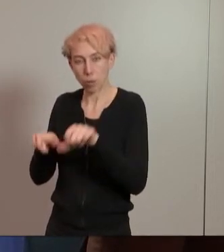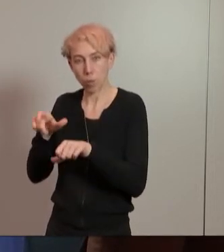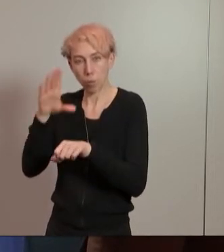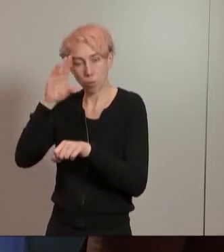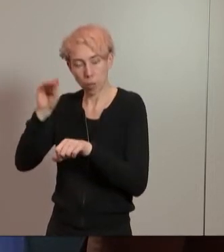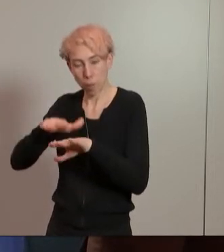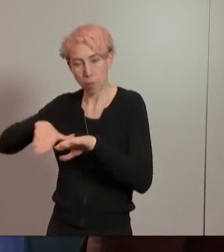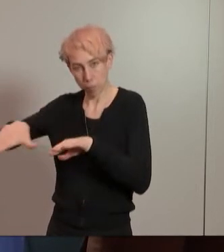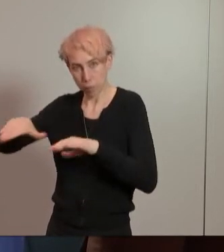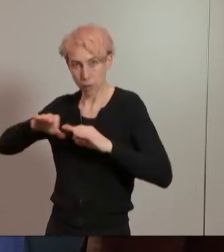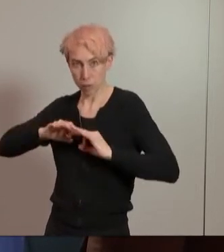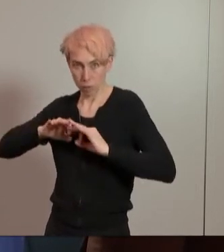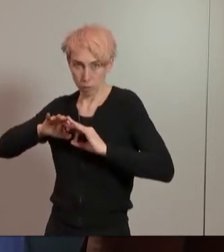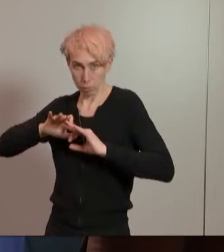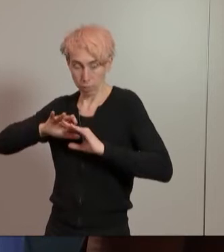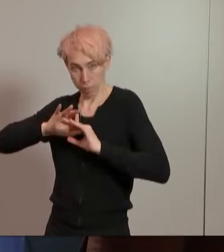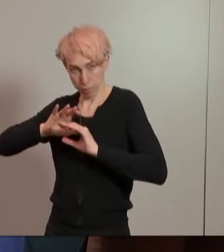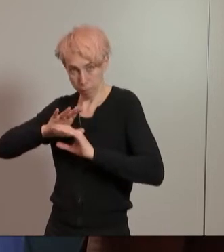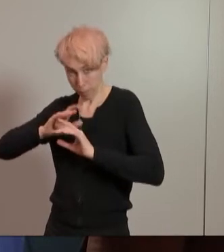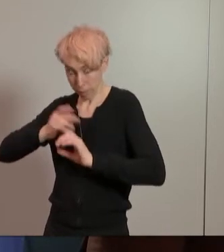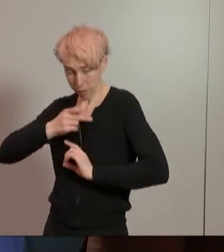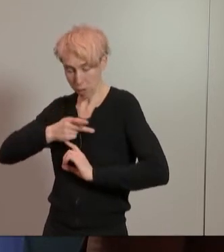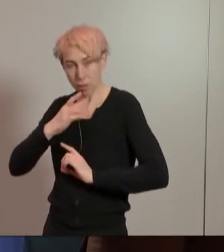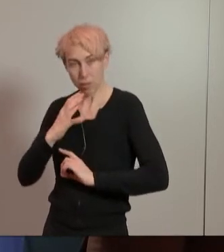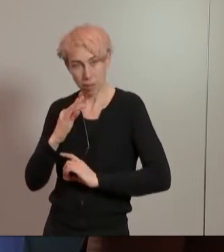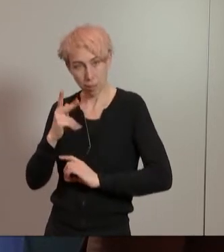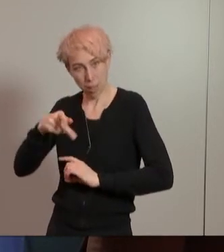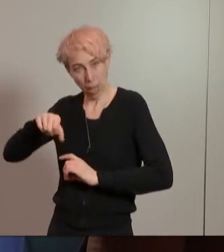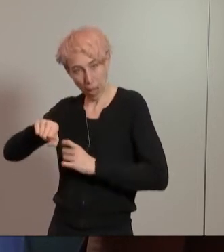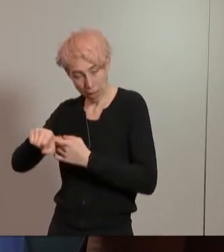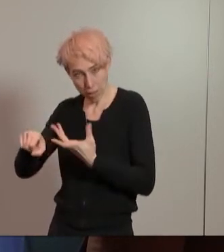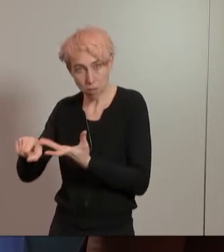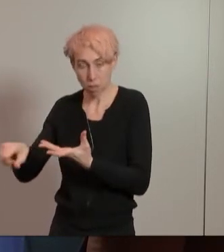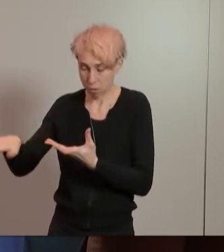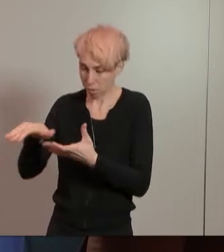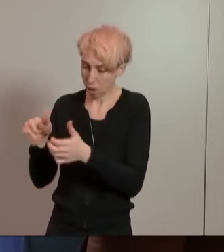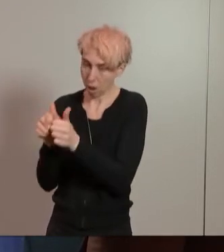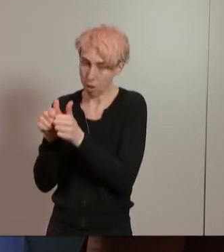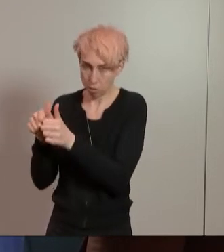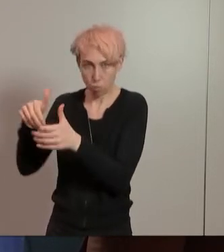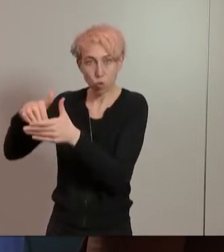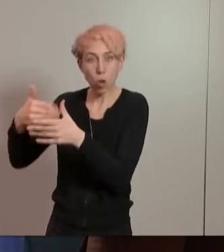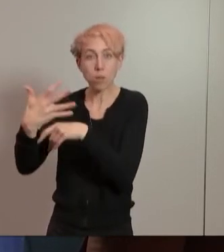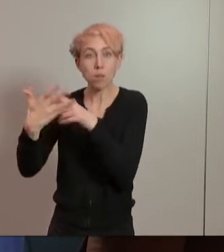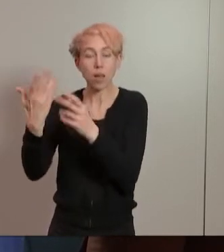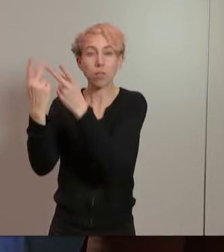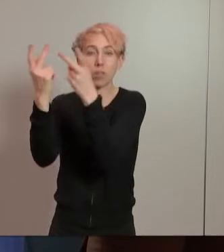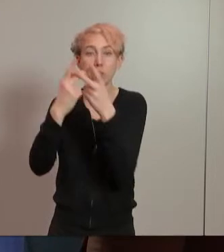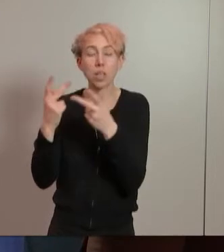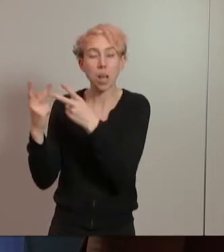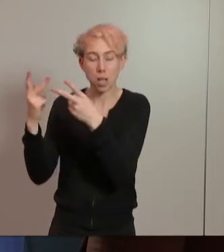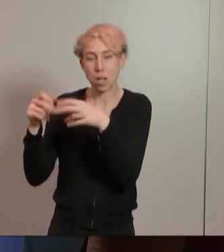nouvelle CPTS Sèvres-et-Loire, CPTS, c'est Communauté Professionnelle Territoriale de Santé, qui regroupe 5 communes donc de